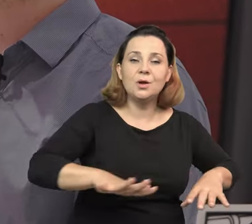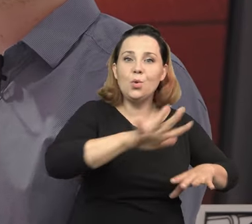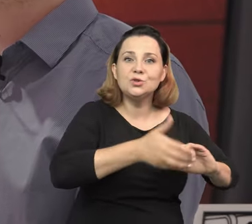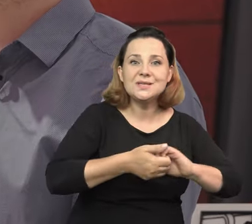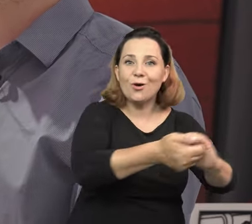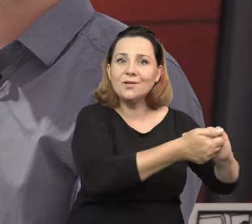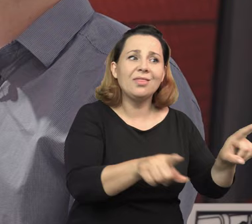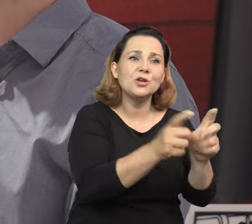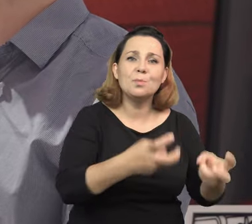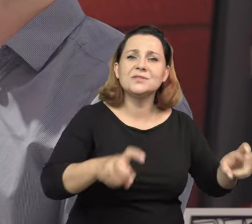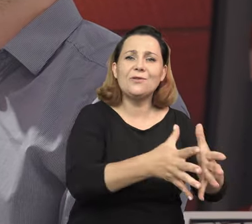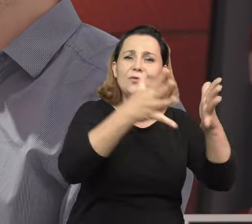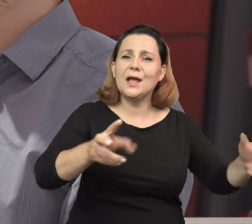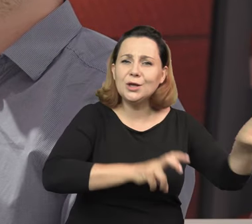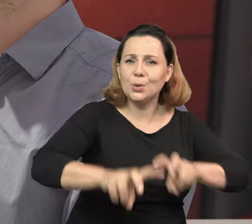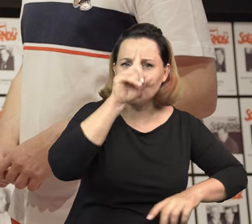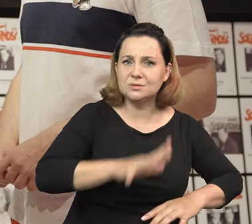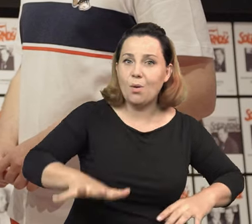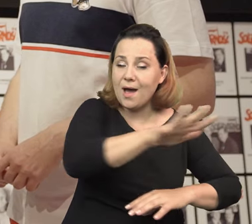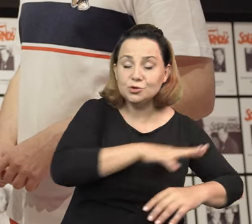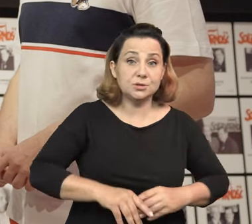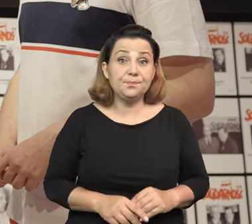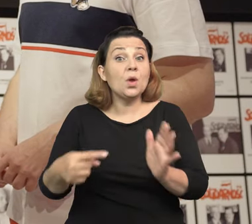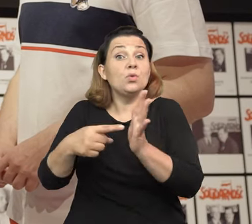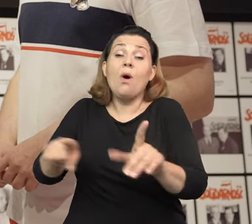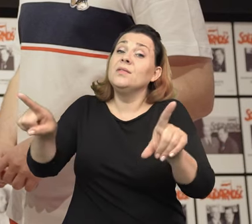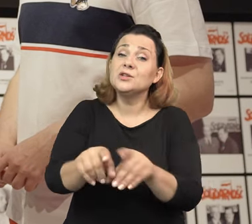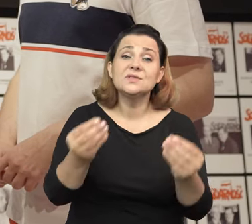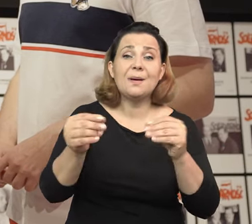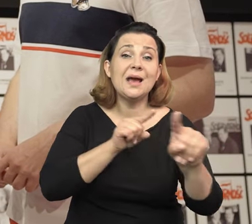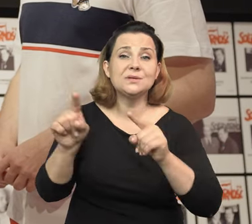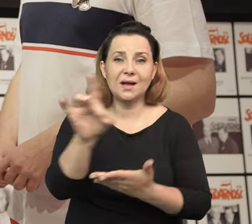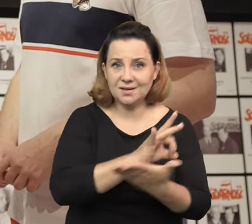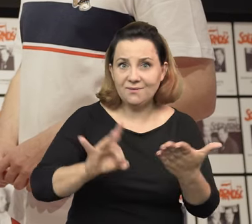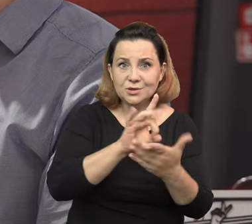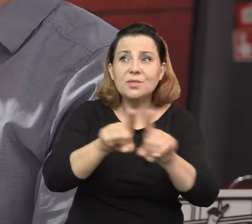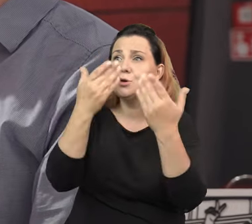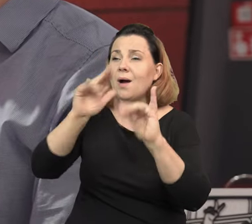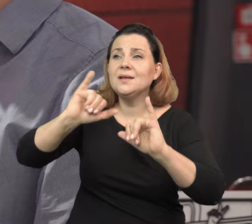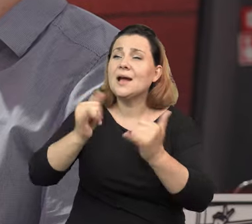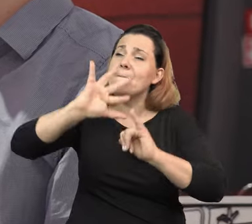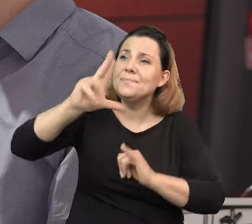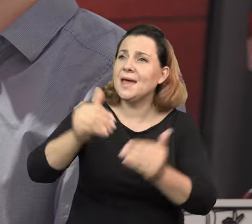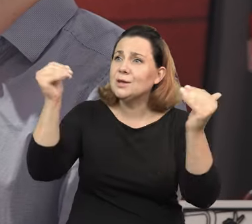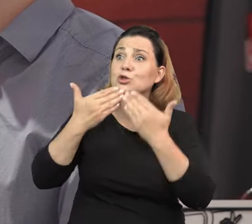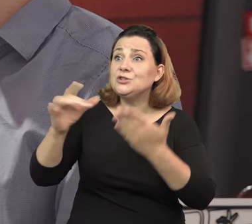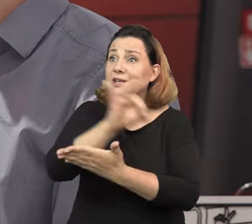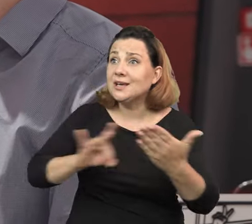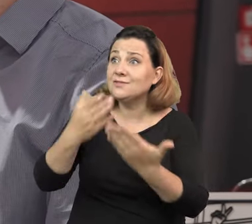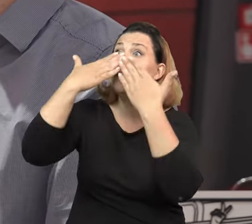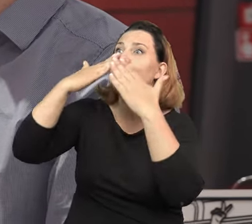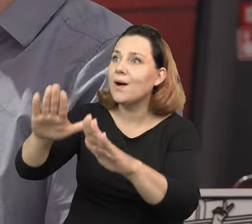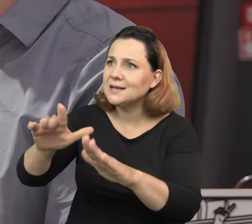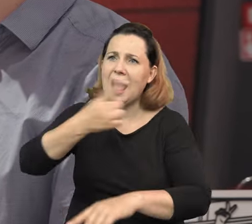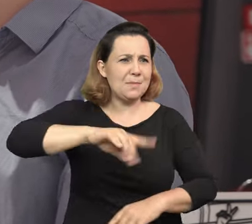międzyludzka, gdzie powstawał wielki ruch społeczny. Jest też genialnym znakiem graficznym, pokazaniem, jak pięknie graficznie można przedstawić